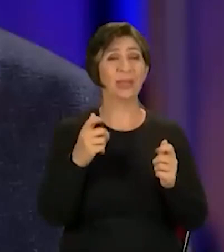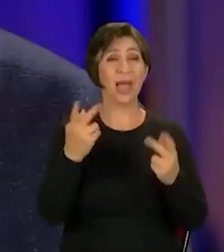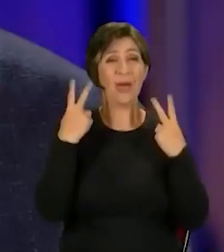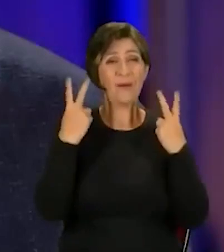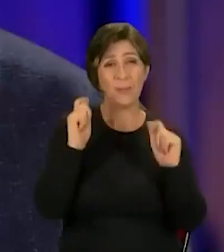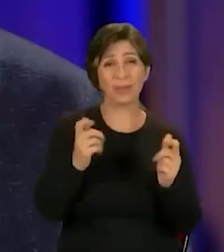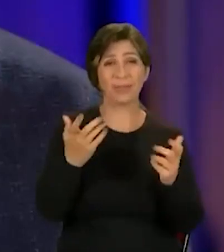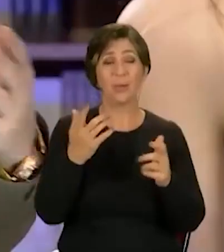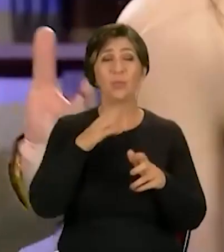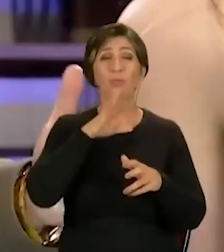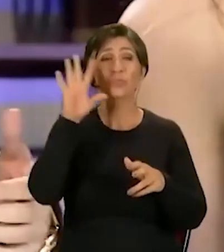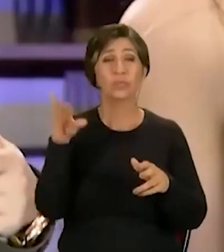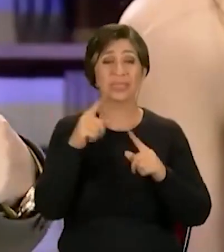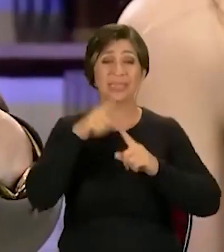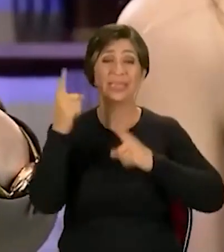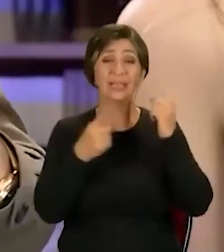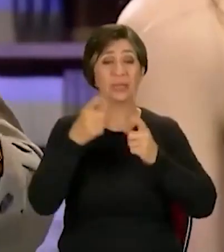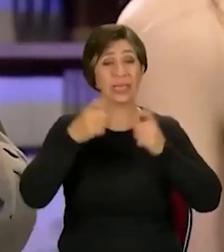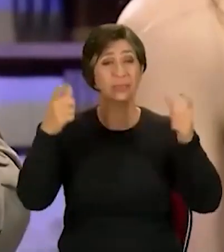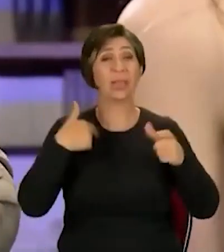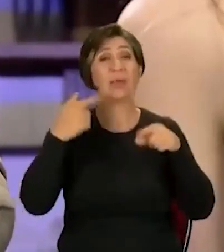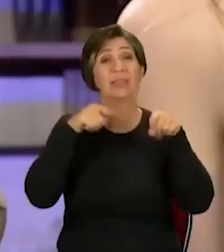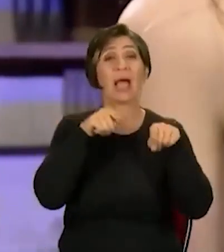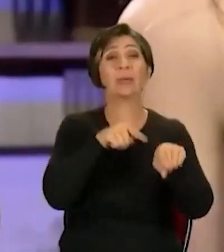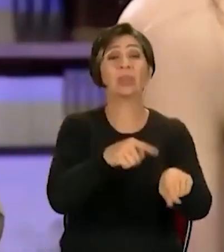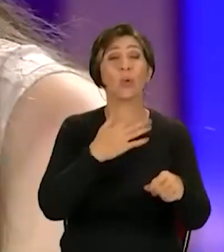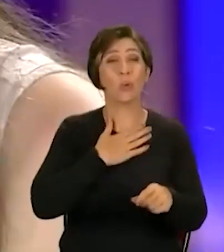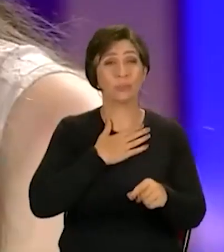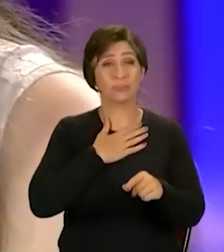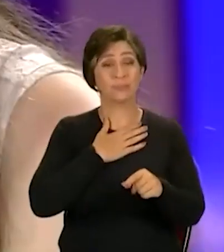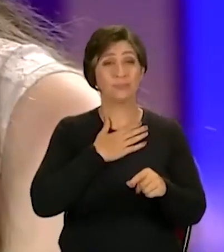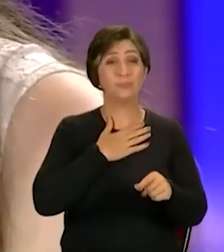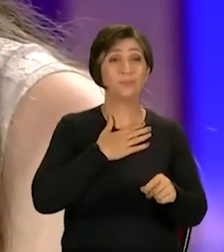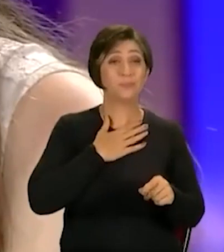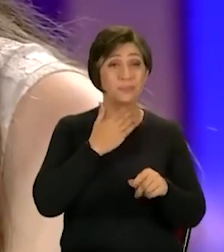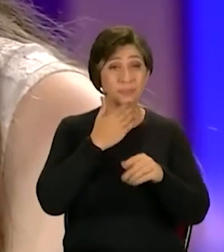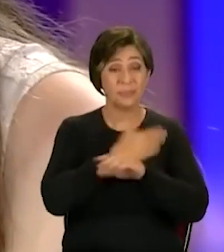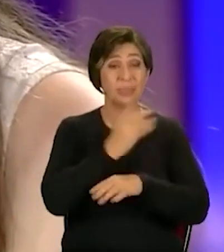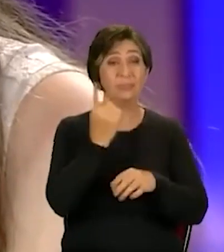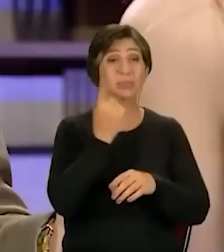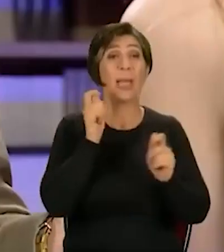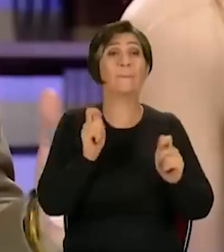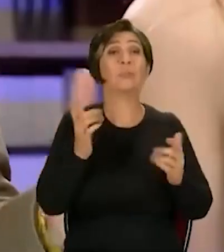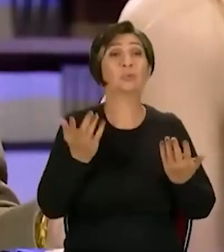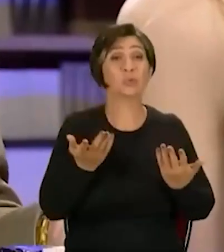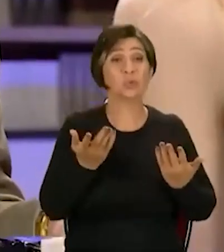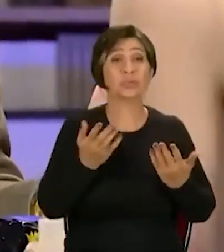havasını atar. Derdi ki bütün teknolojik gelişmeleri çok yakından takip ediyorum filan. Aslında hiçbir halt